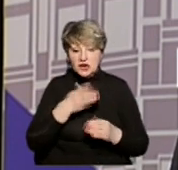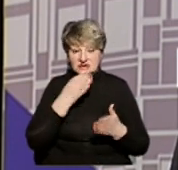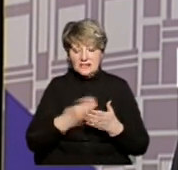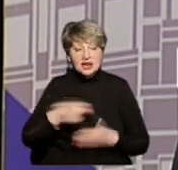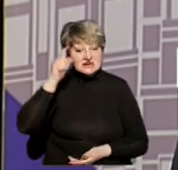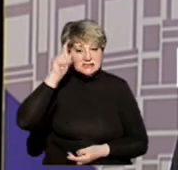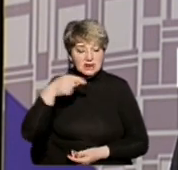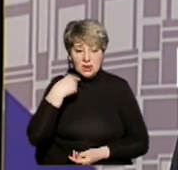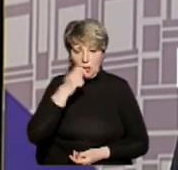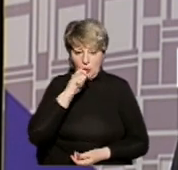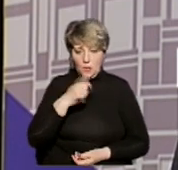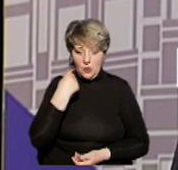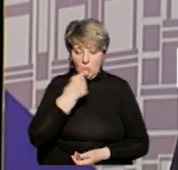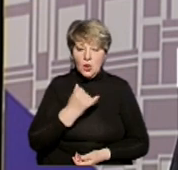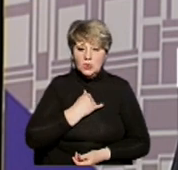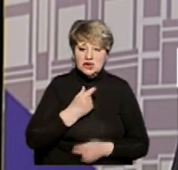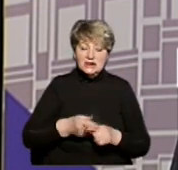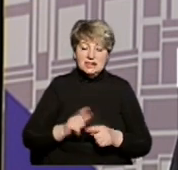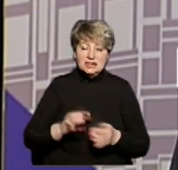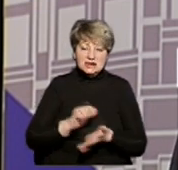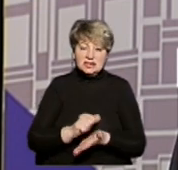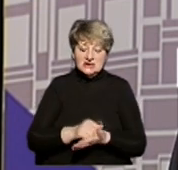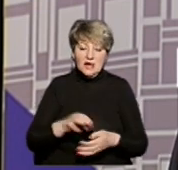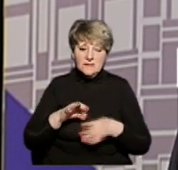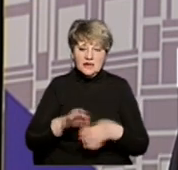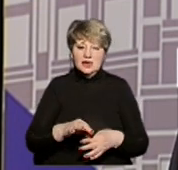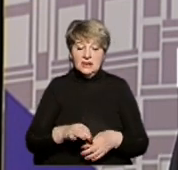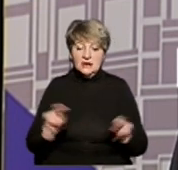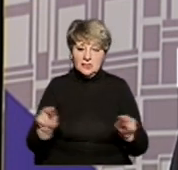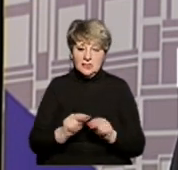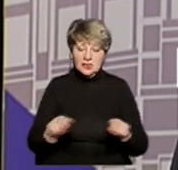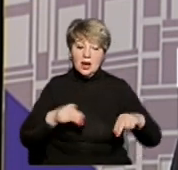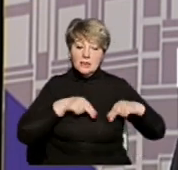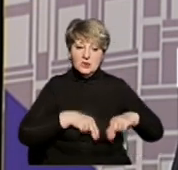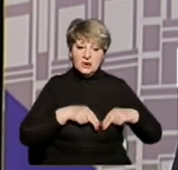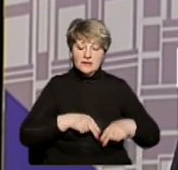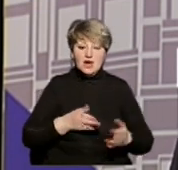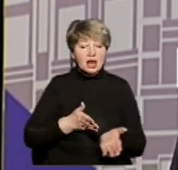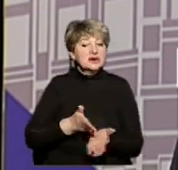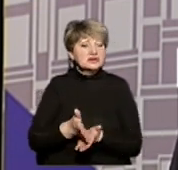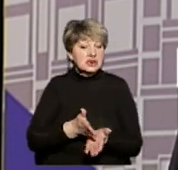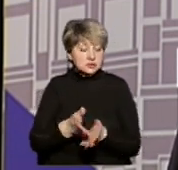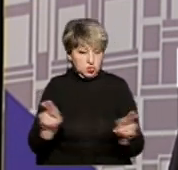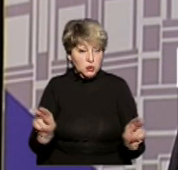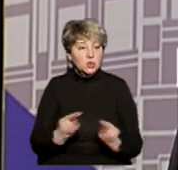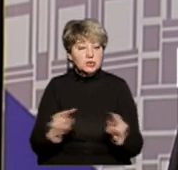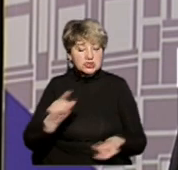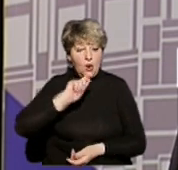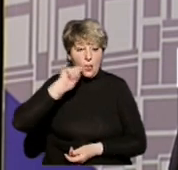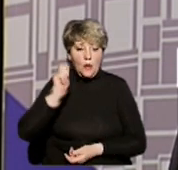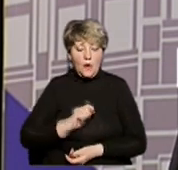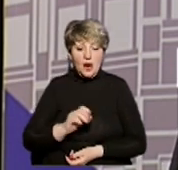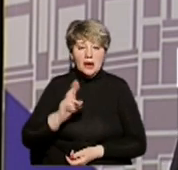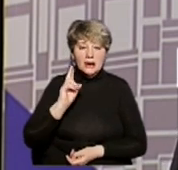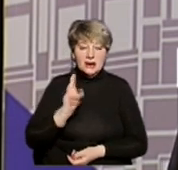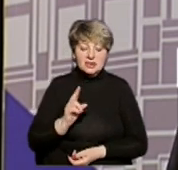нас ці заняття ведуть педагогічні працівники, зокрема, заслужений вчитель України